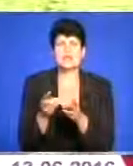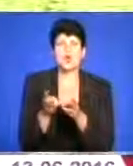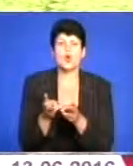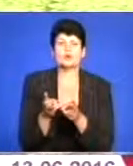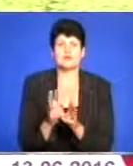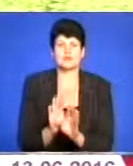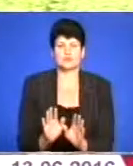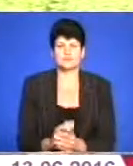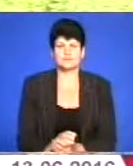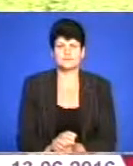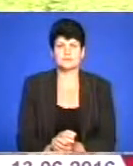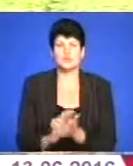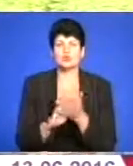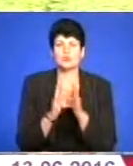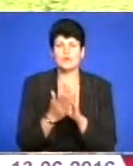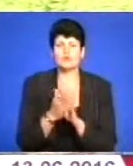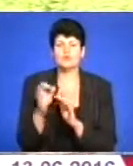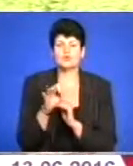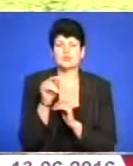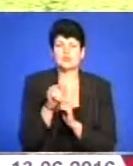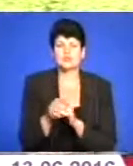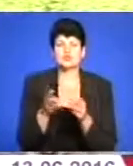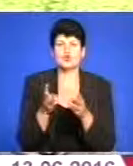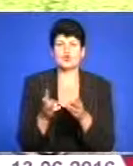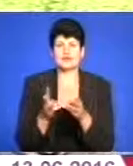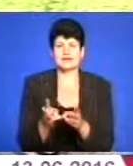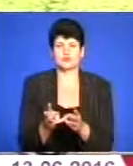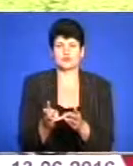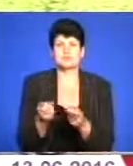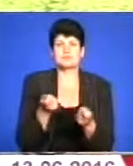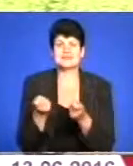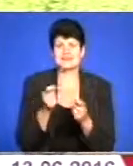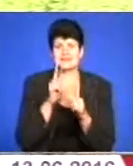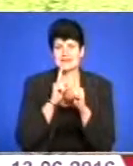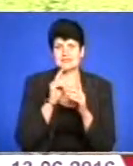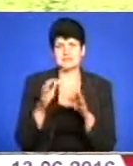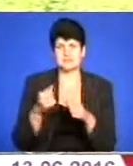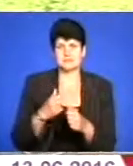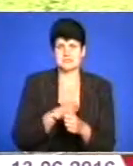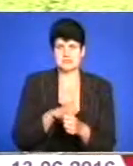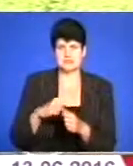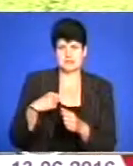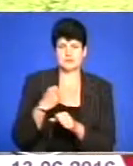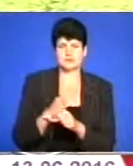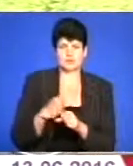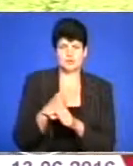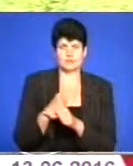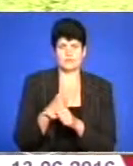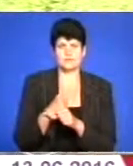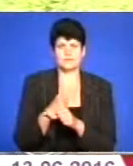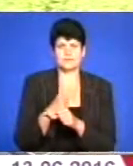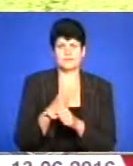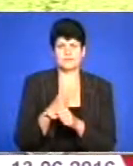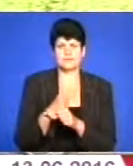мільйонів, а усі заплановані роботи потягнуть на 47. Левову частину коштів доведеться шукати на місцях. З обласного